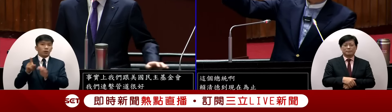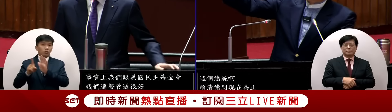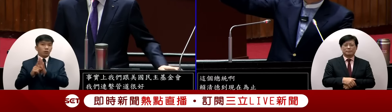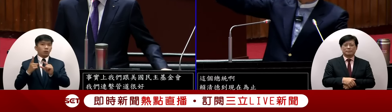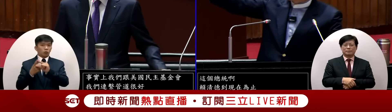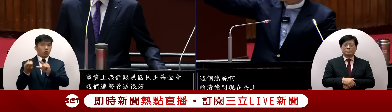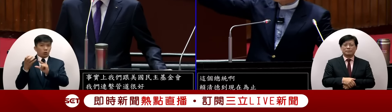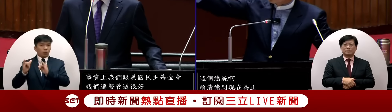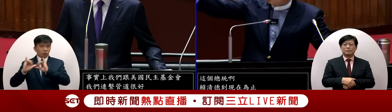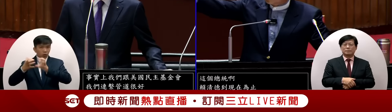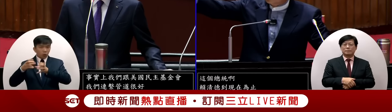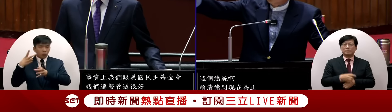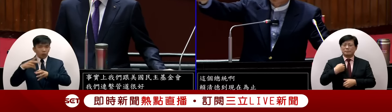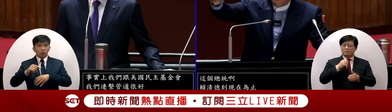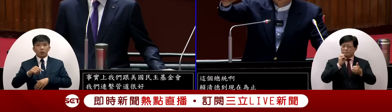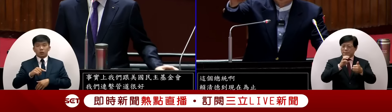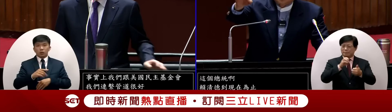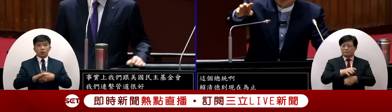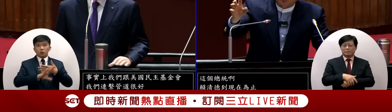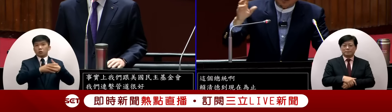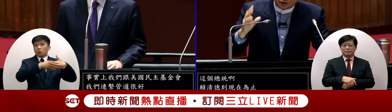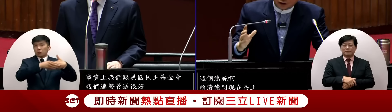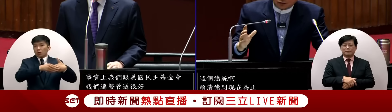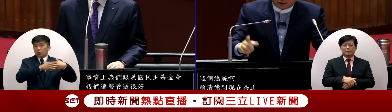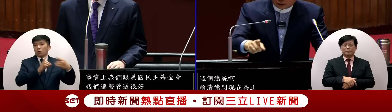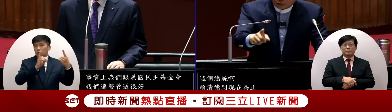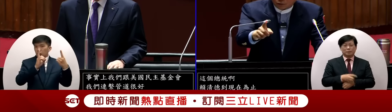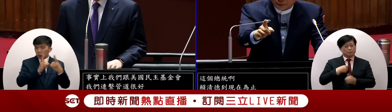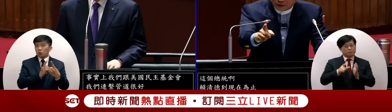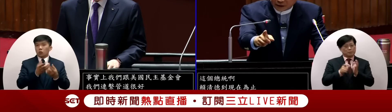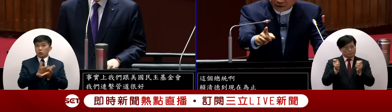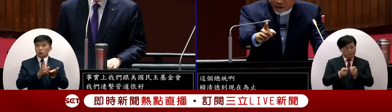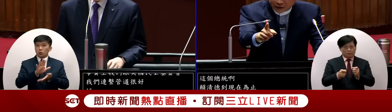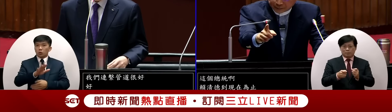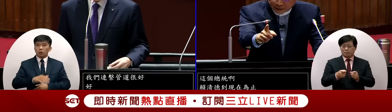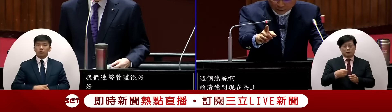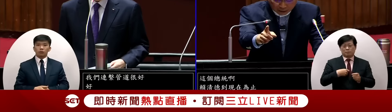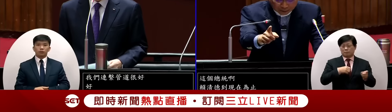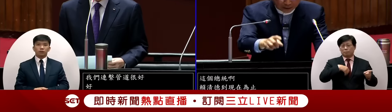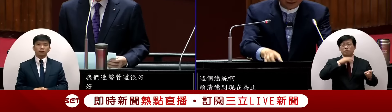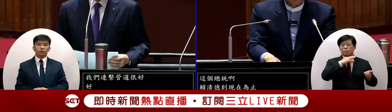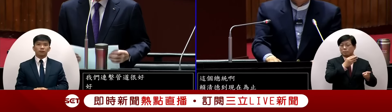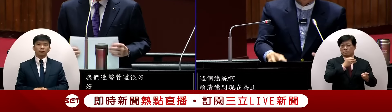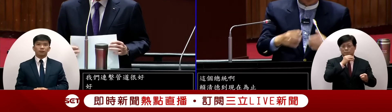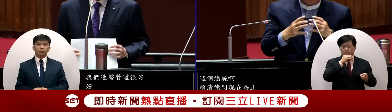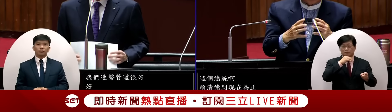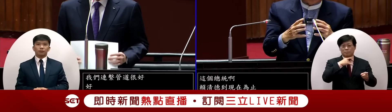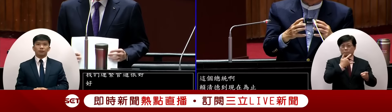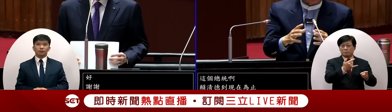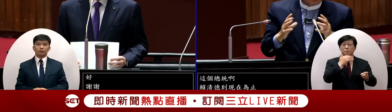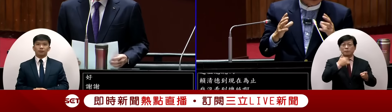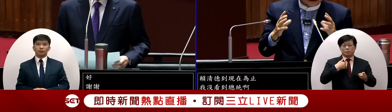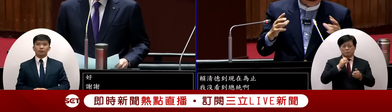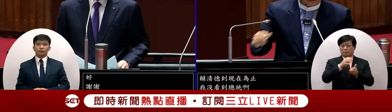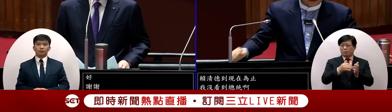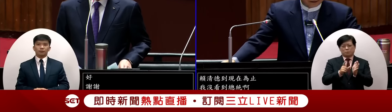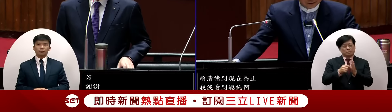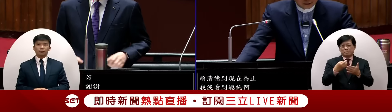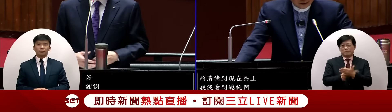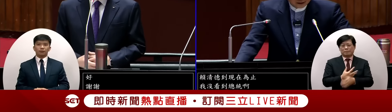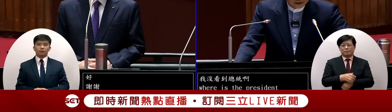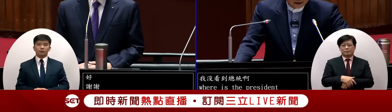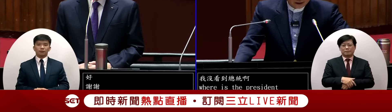国人跟政府欢迎友邦的总理。 听我，我时间很短，我没有讲，叫你讲，你不要讲话好不好？让我把这个讲完，因为我时间太